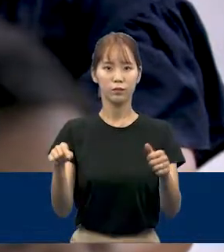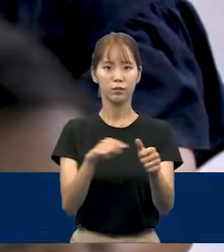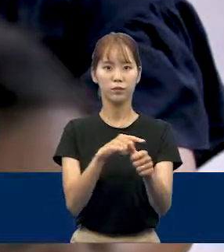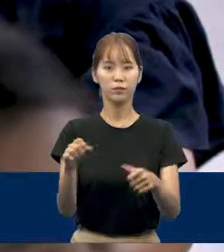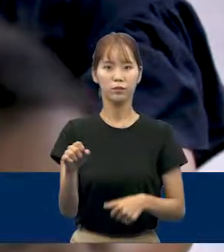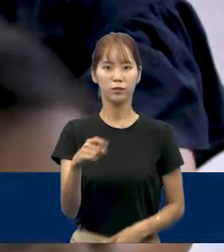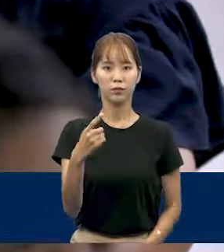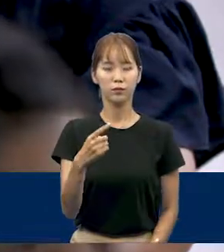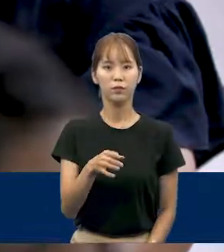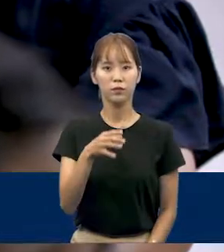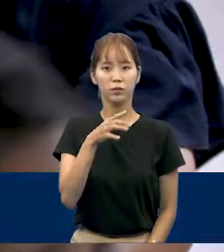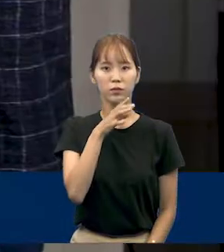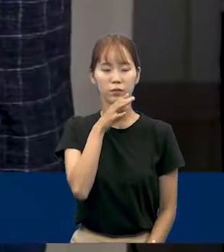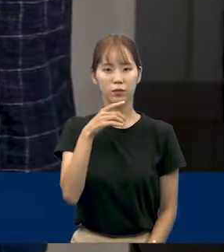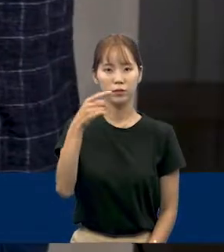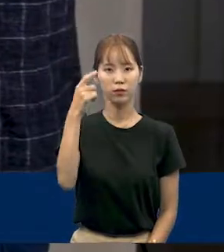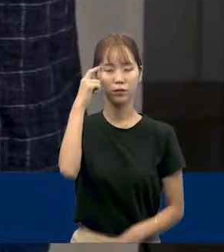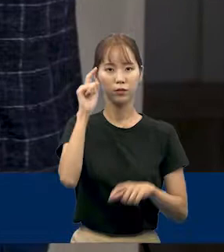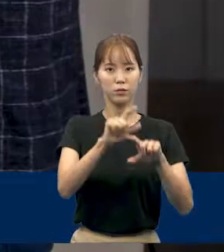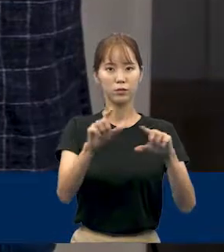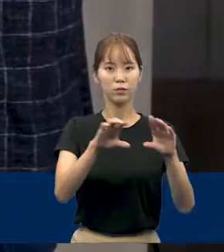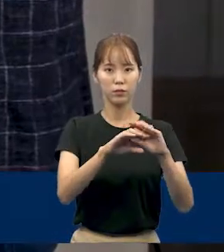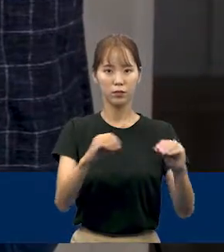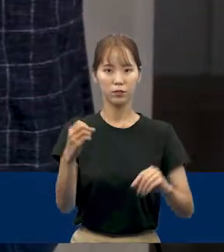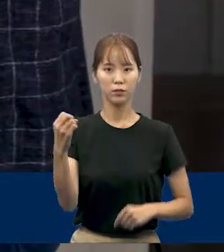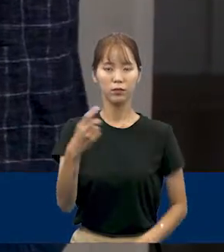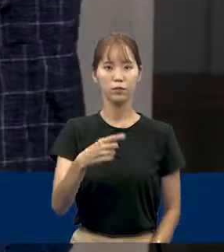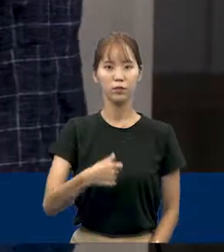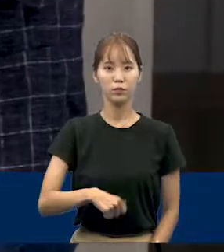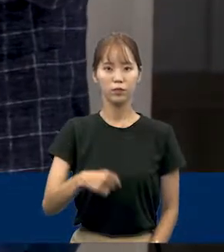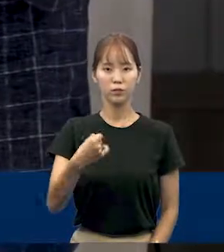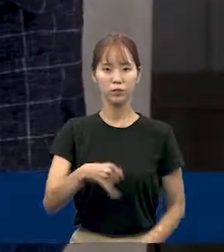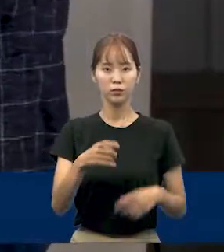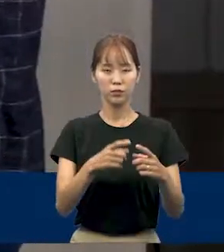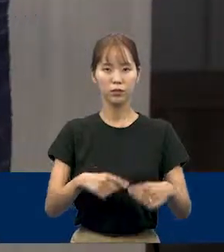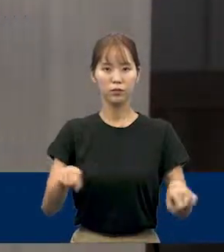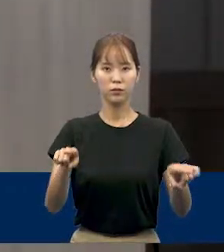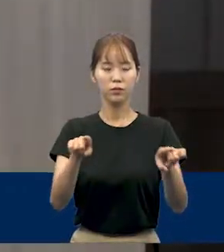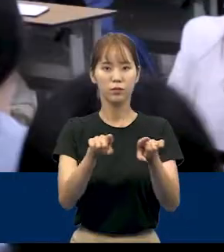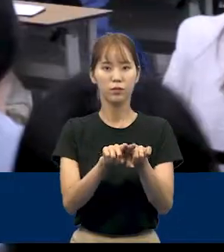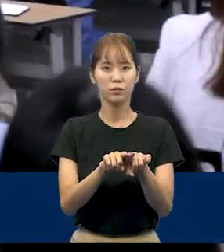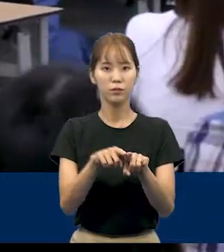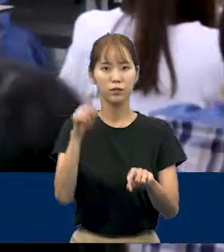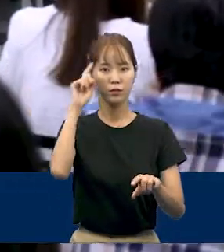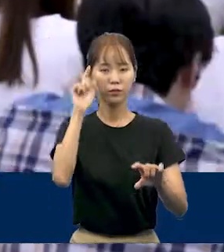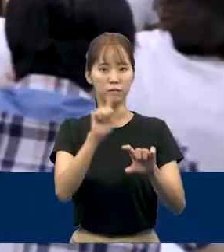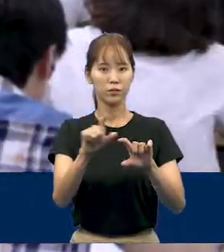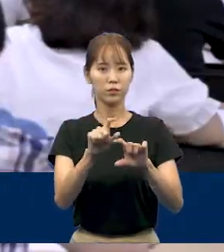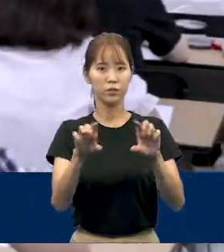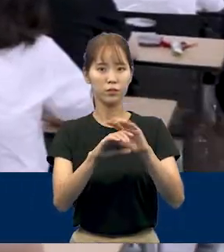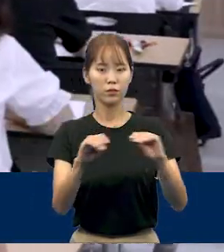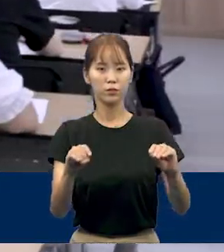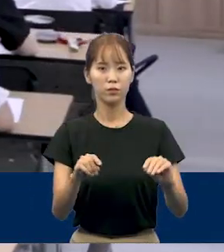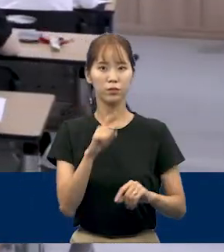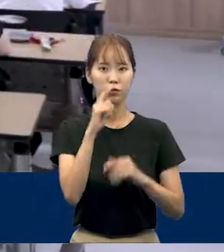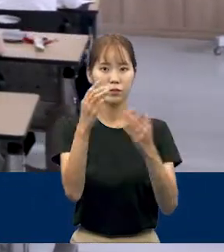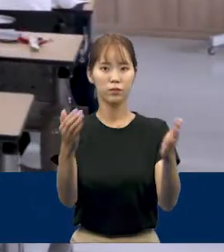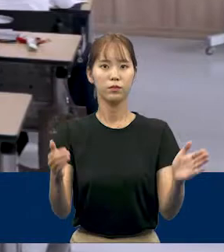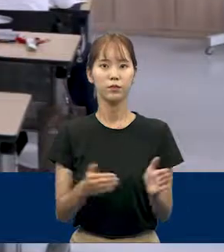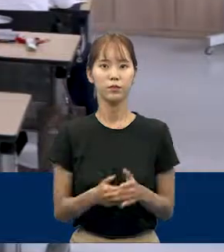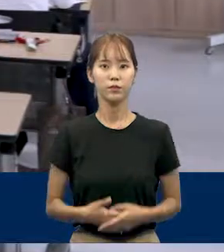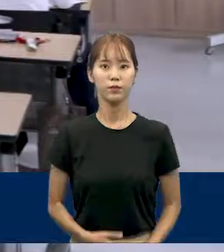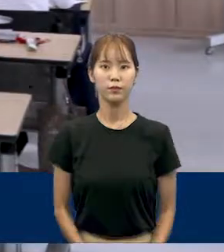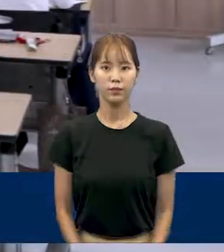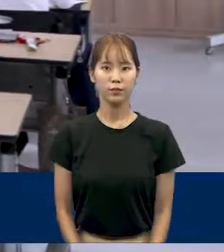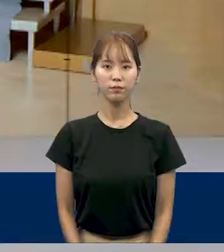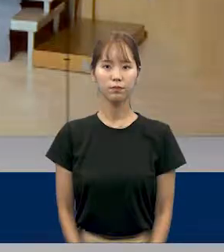교육을 통해 학부모의 실질적인 고민을 해결하고 부모와 자녀 간의 긍정적인 관계 형성에 도움이 되길 바란다고